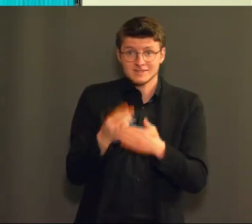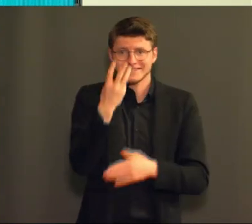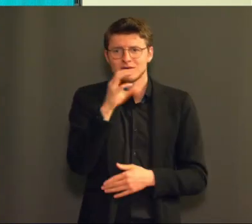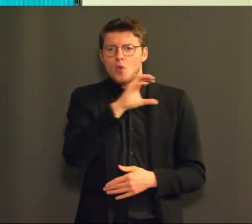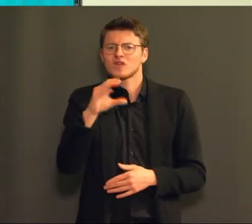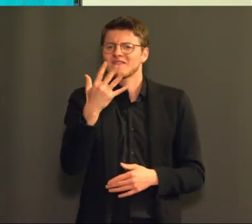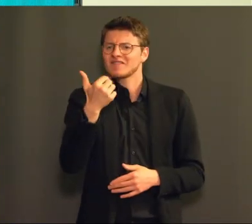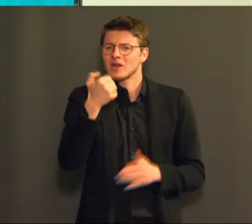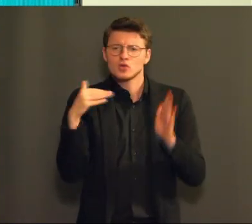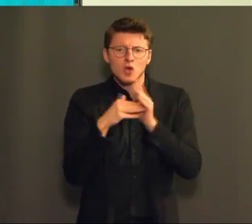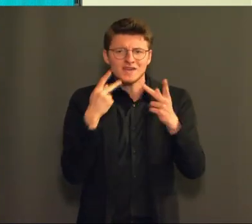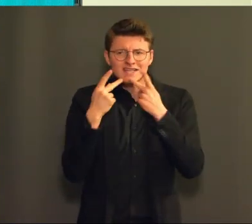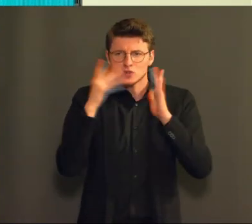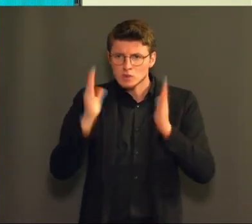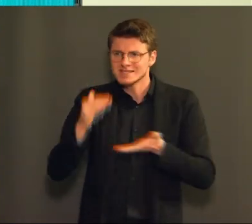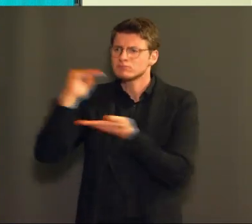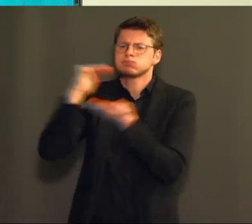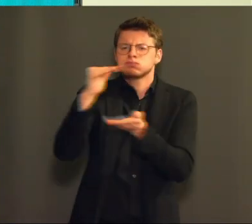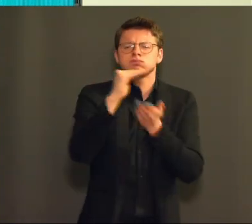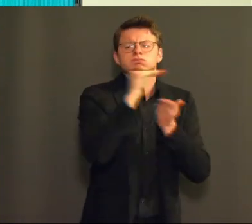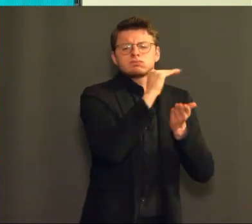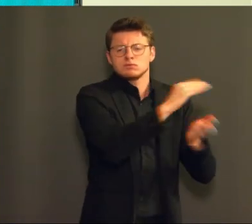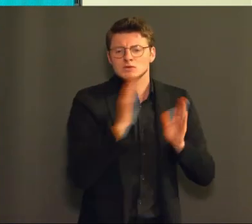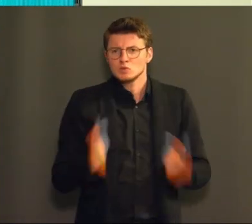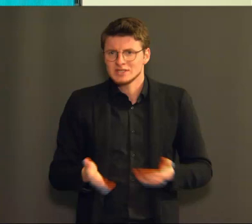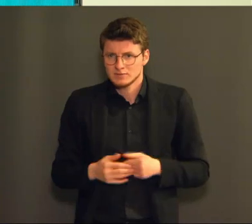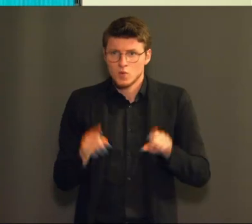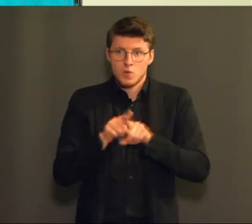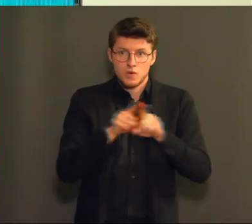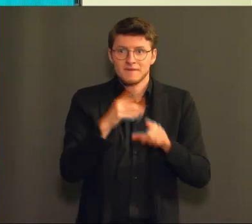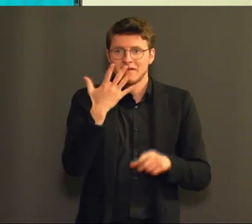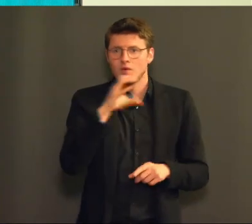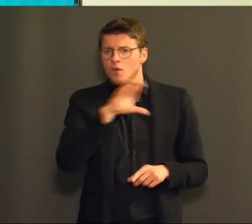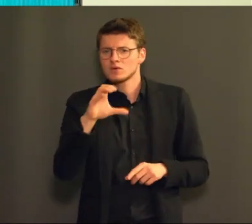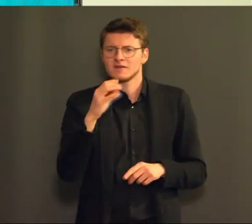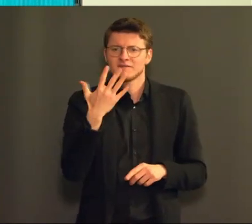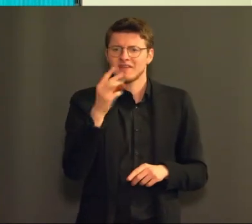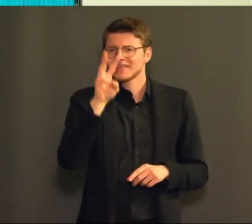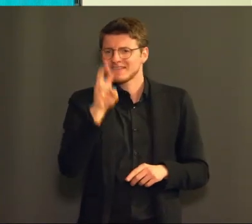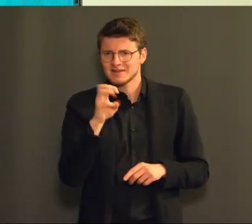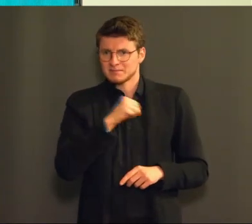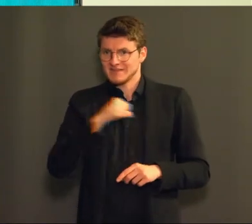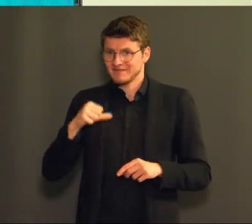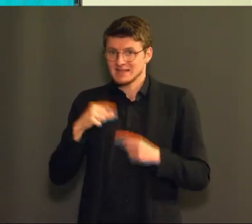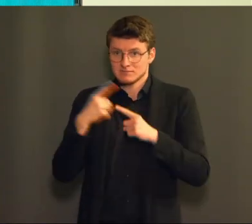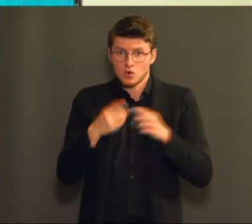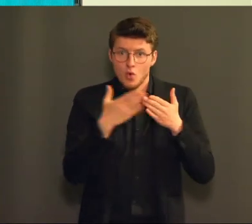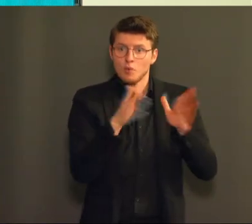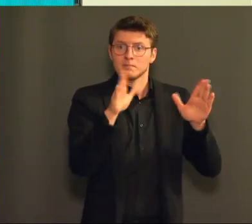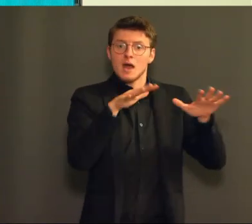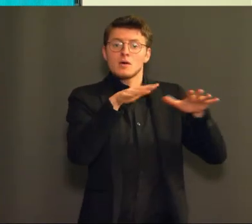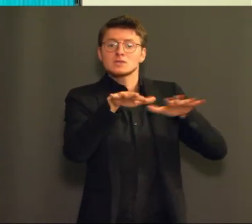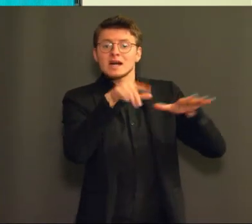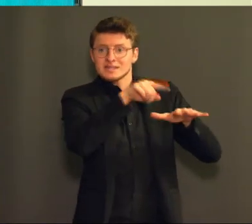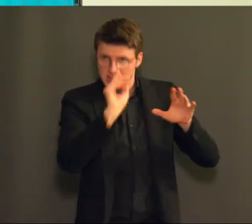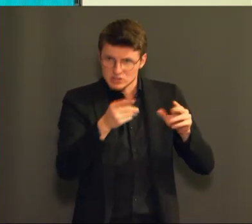365.000 testen ter beschikking gesteld aan 535 privé- en publieke organisaties. We beslisten om